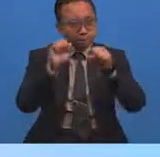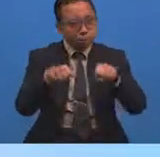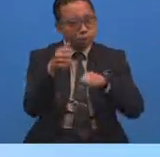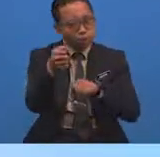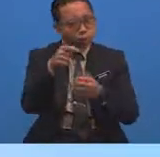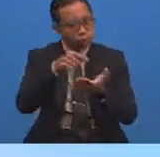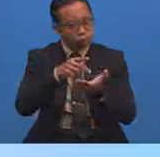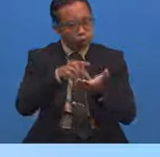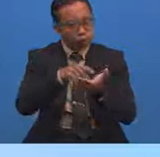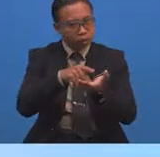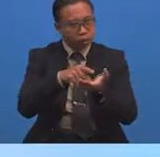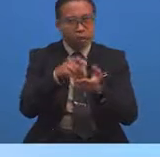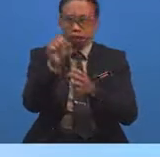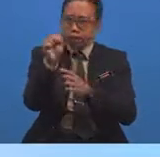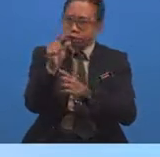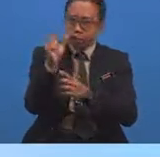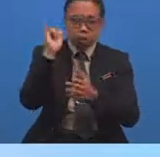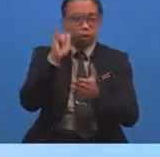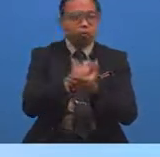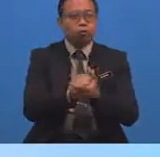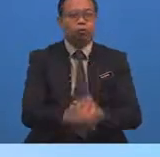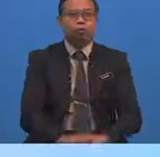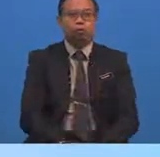kamu kira sengatan itu